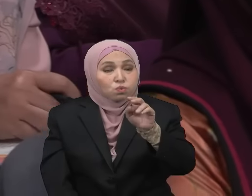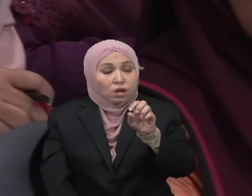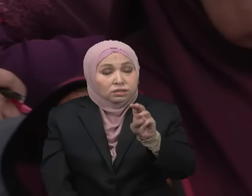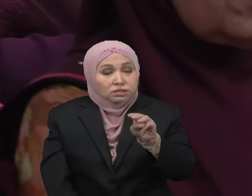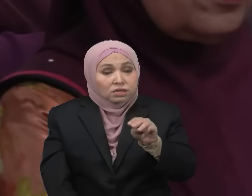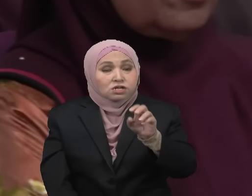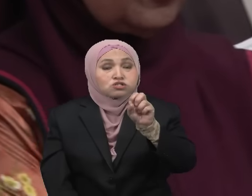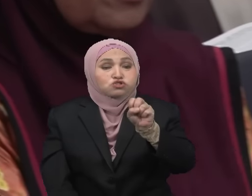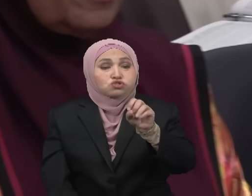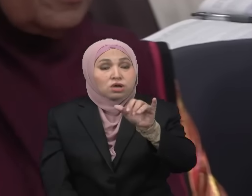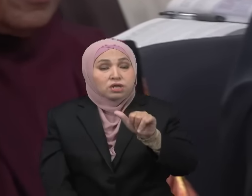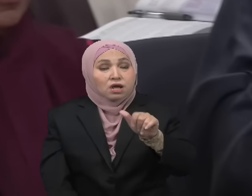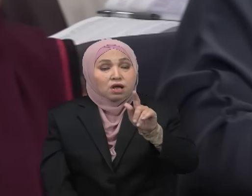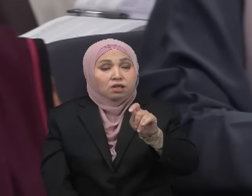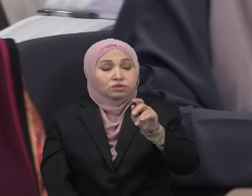Aduwan